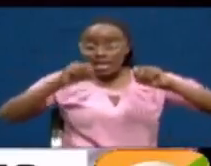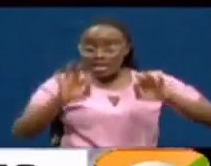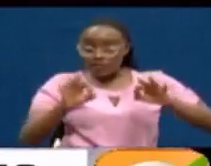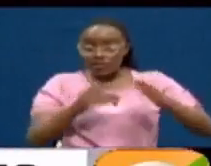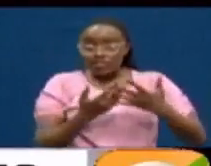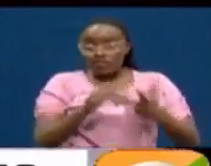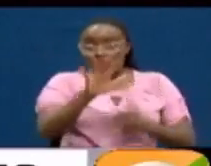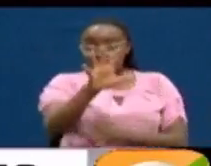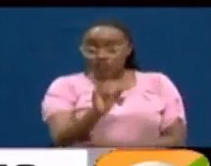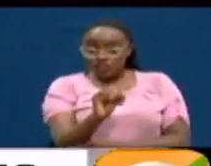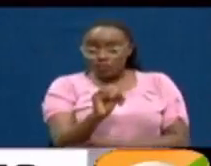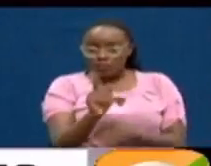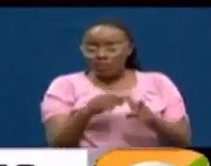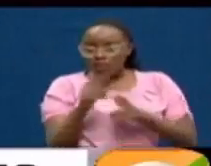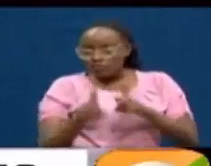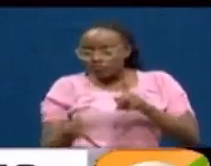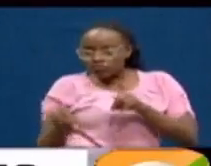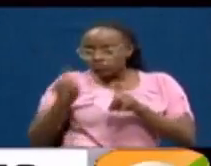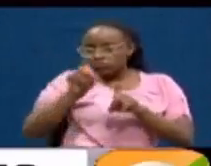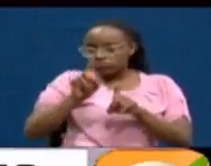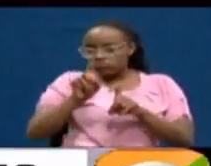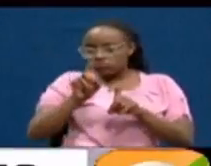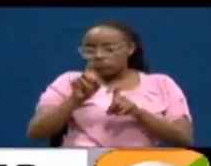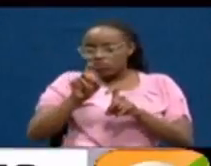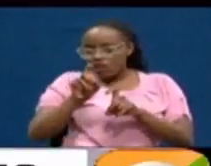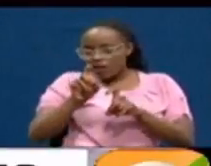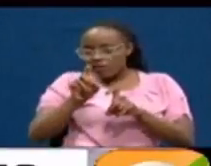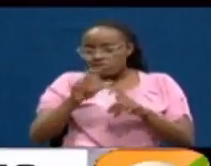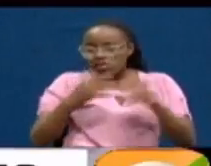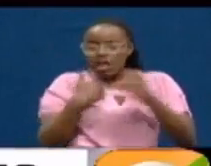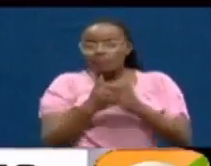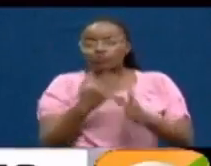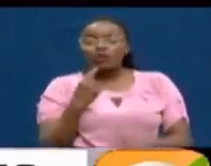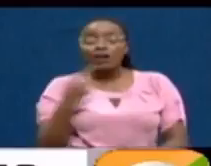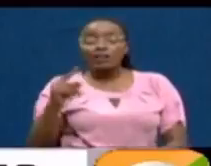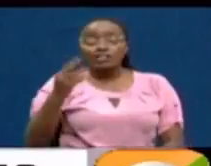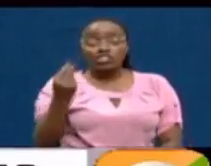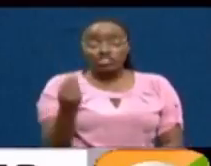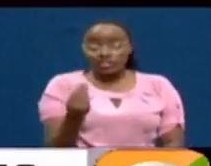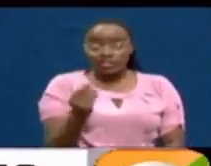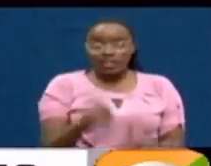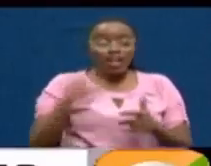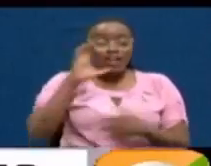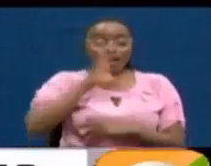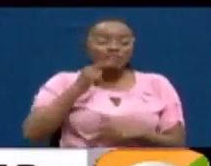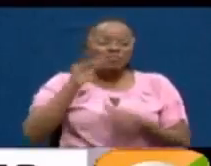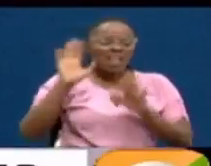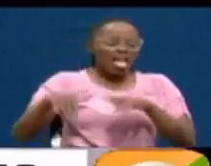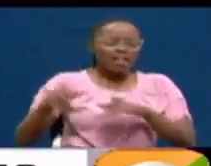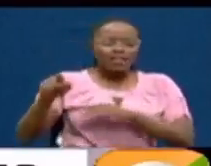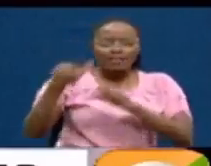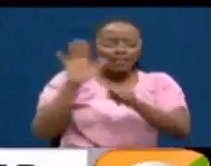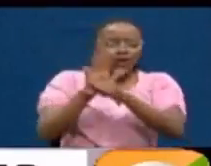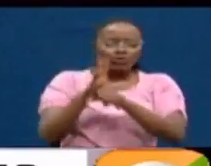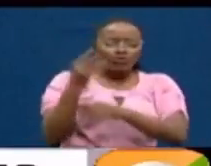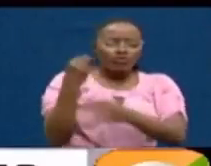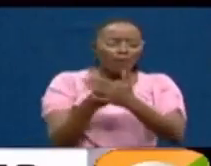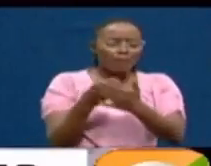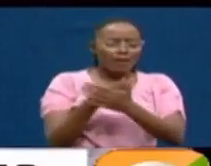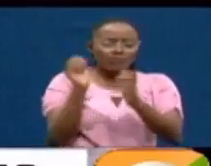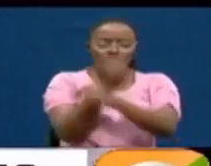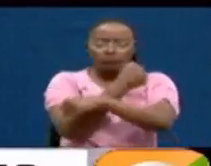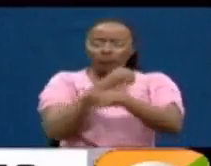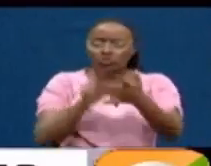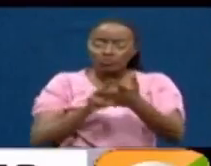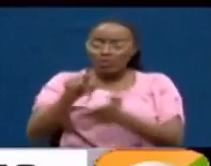analipisha 50 bob, itabidi ame increase iende paka 100 bob. Then customers wanasema, hiyo ni kubwa, siezi